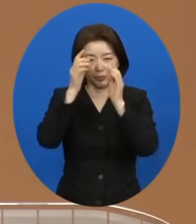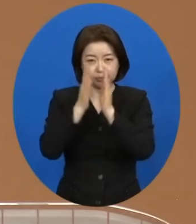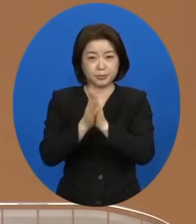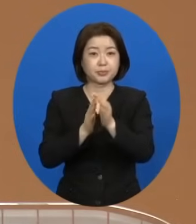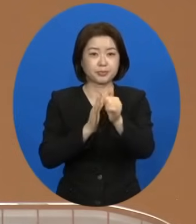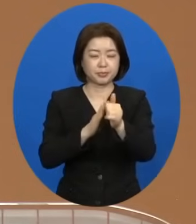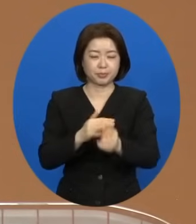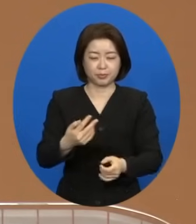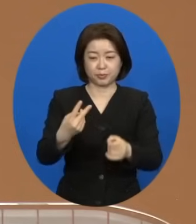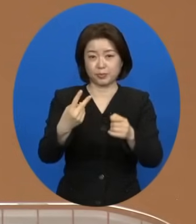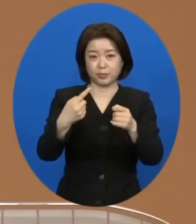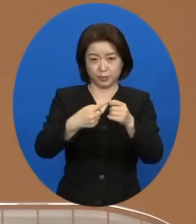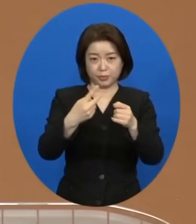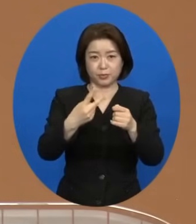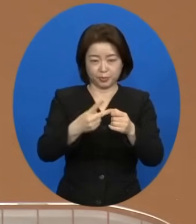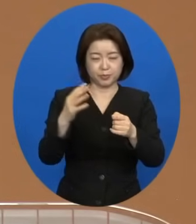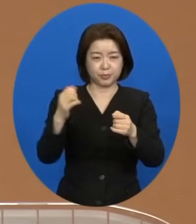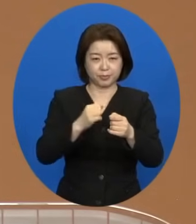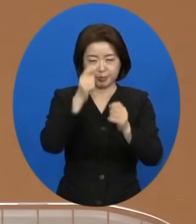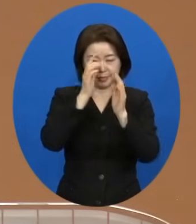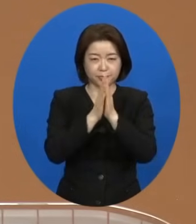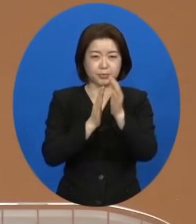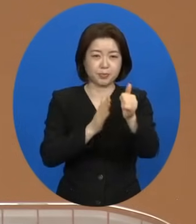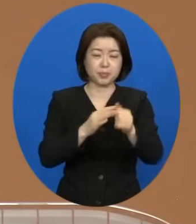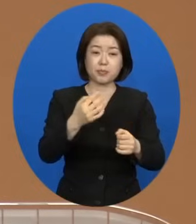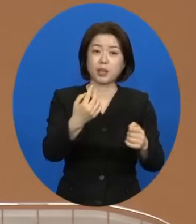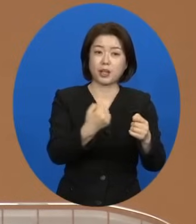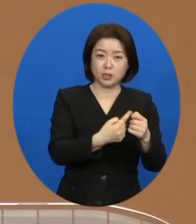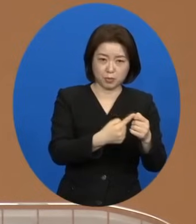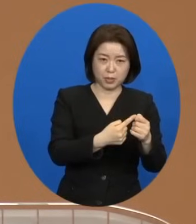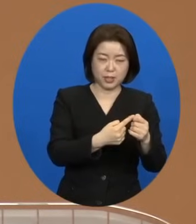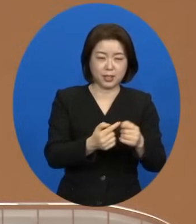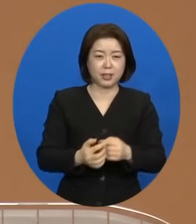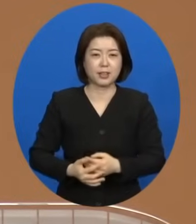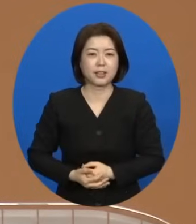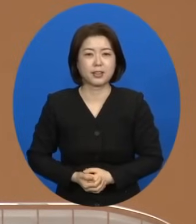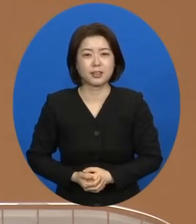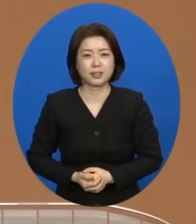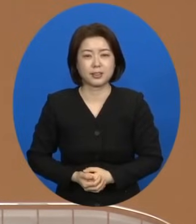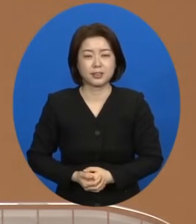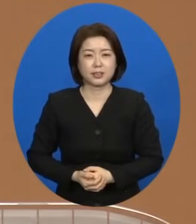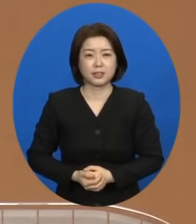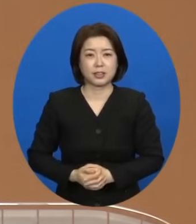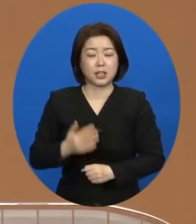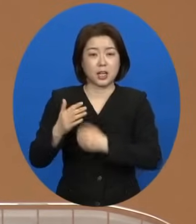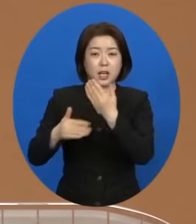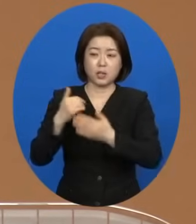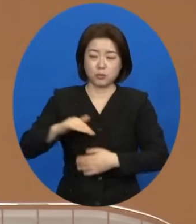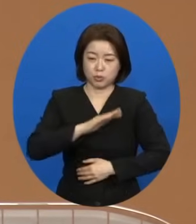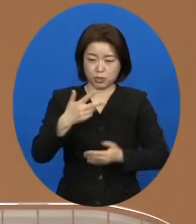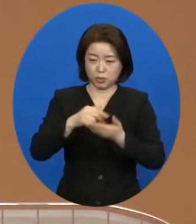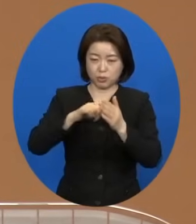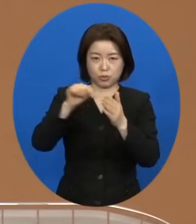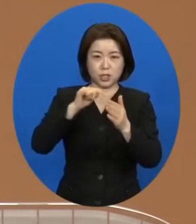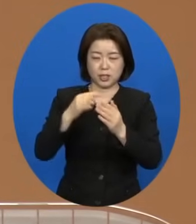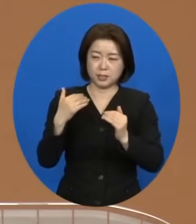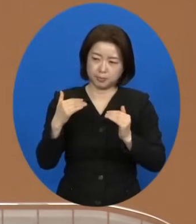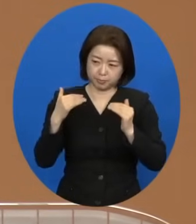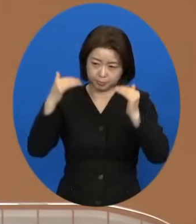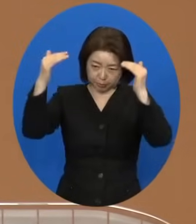넣고 기도하겠습니다 첫 번째는 하나님 우리가 주 안에서 성장하기를